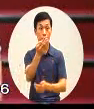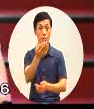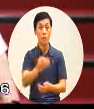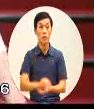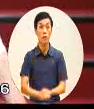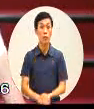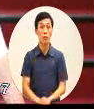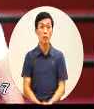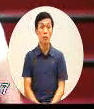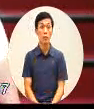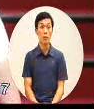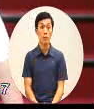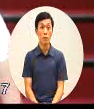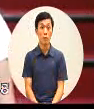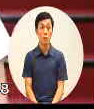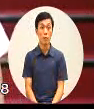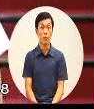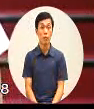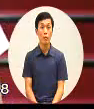第九页。